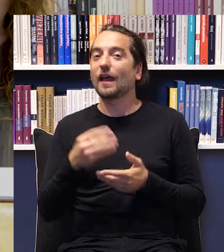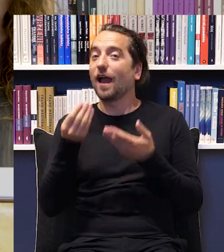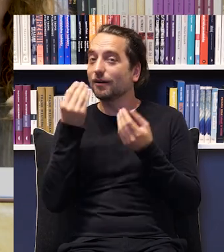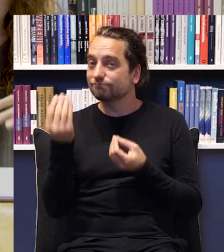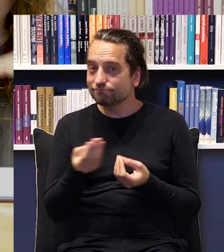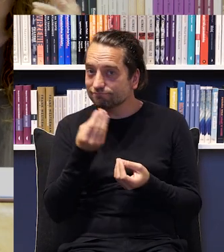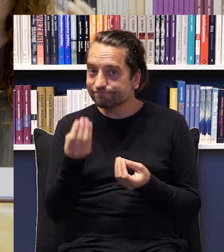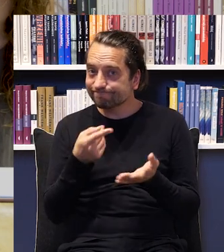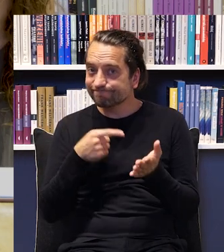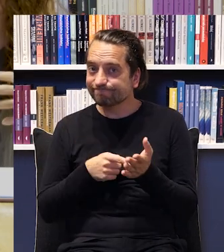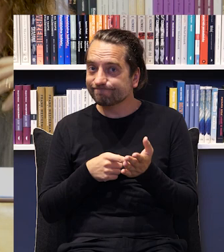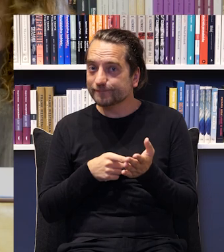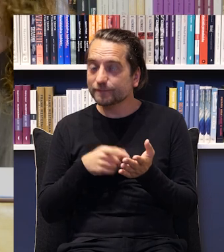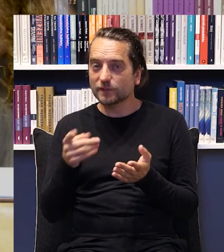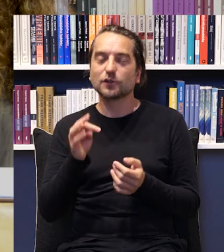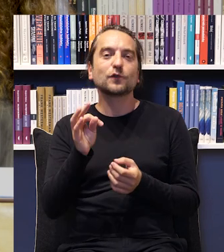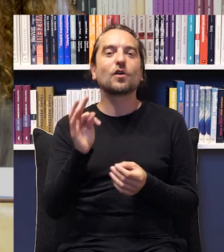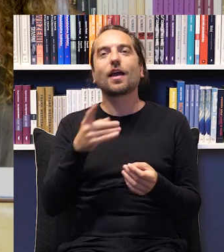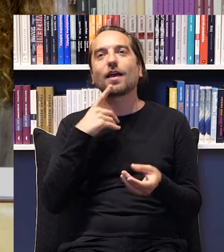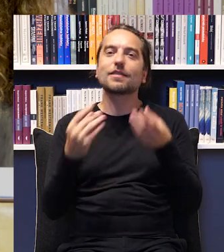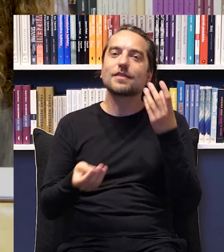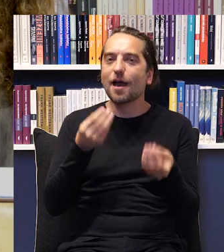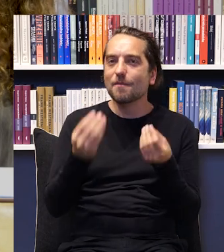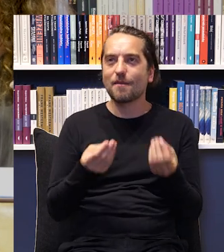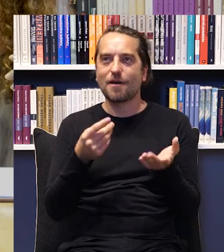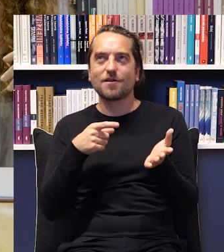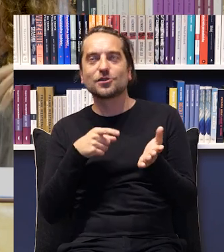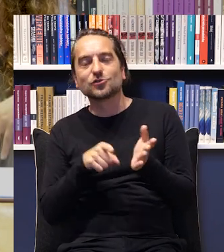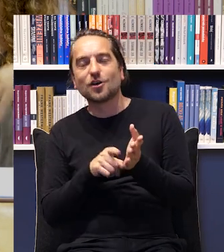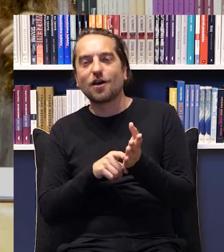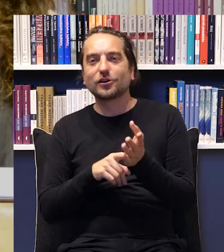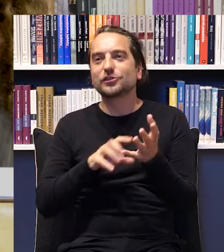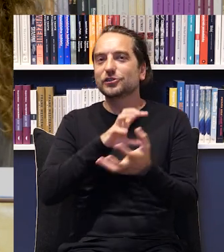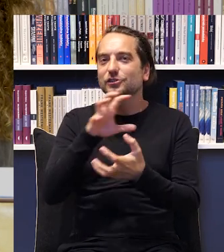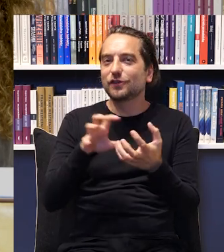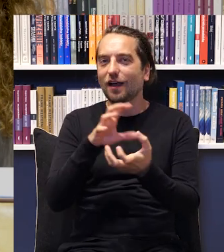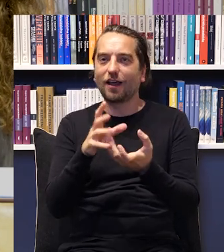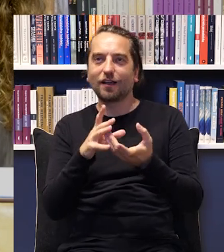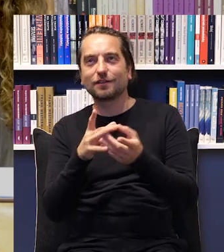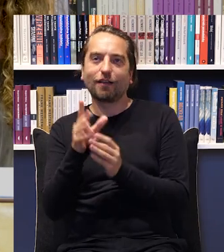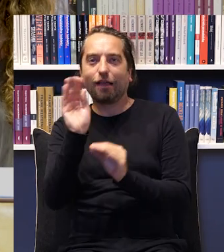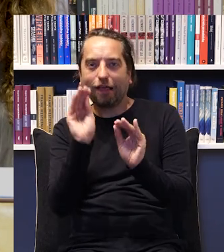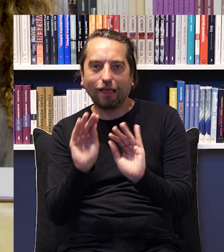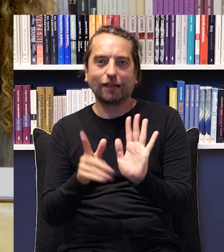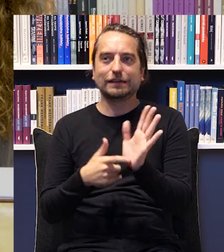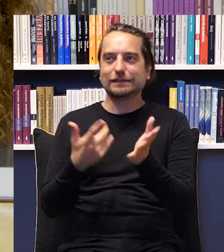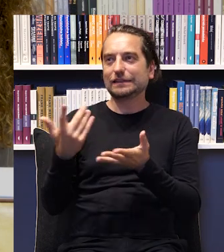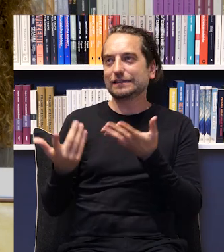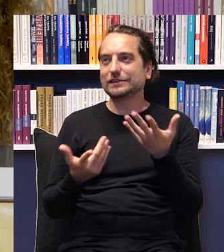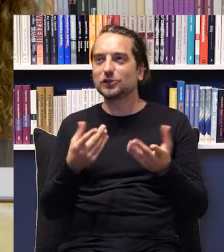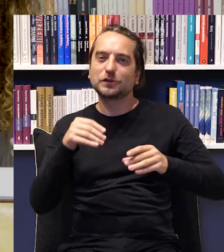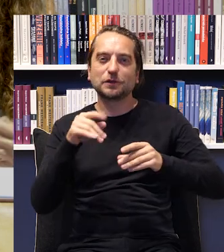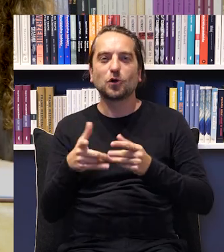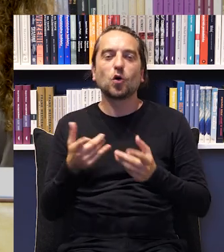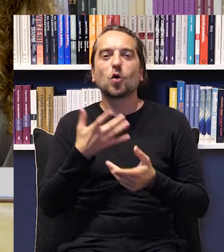drugiej strony, ty w tej zabawie absurdem przechodzisz też do zabawy kliszami, zabawy